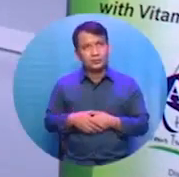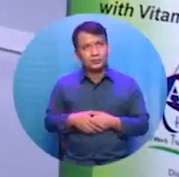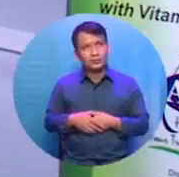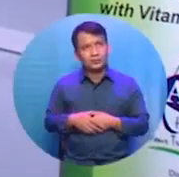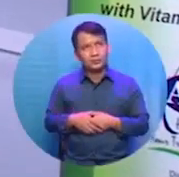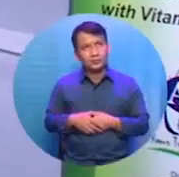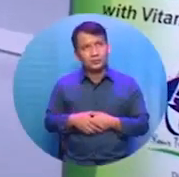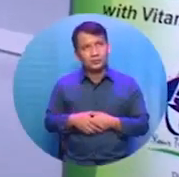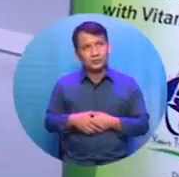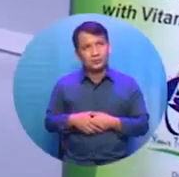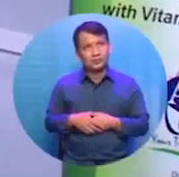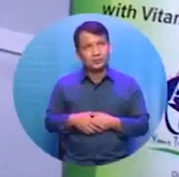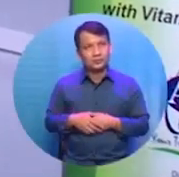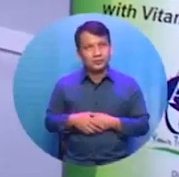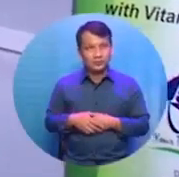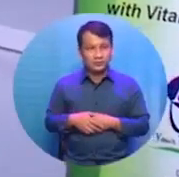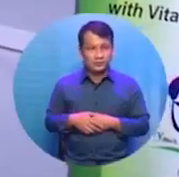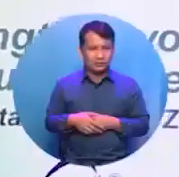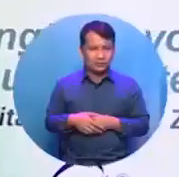Therapy! Ha?